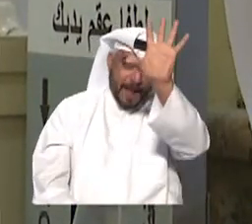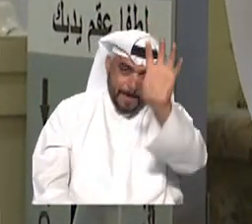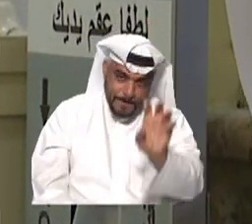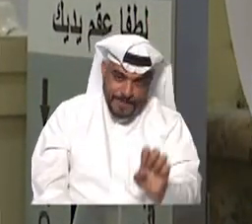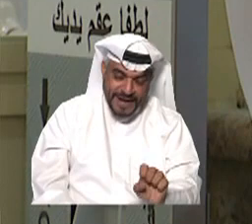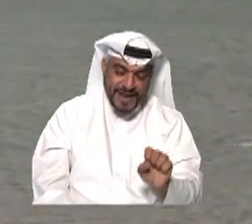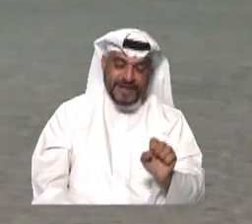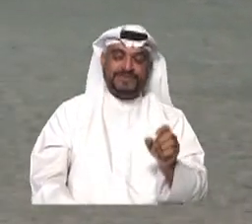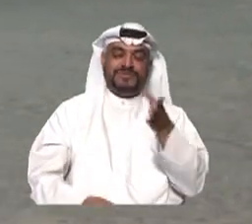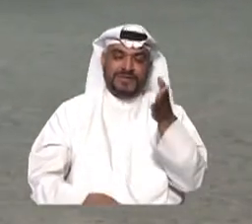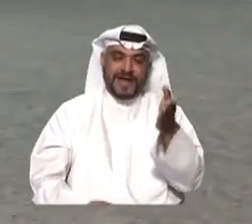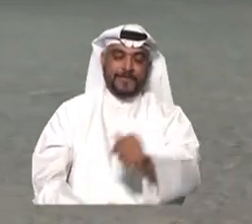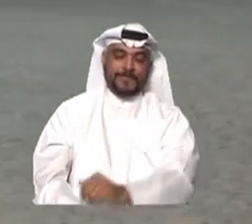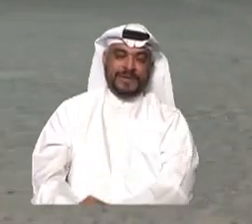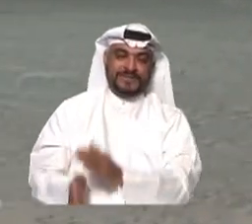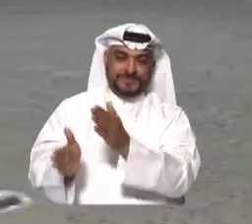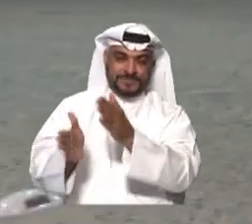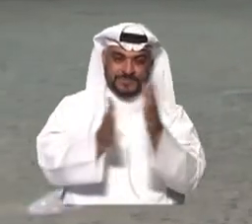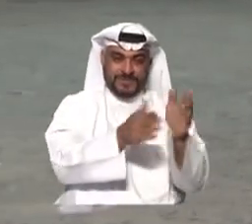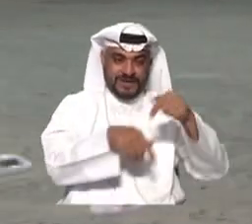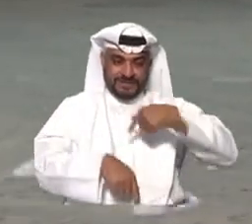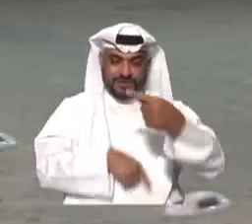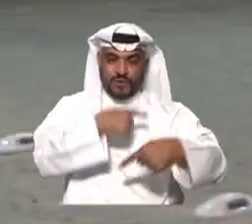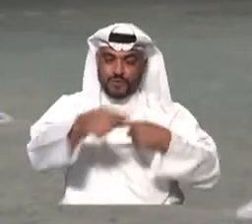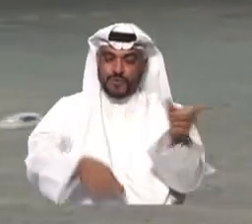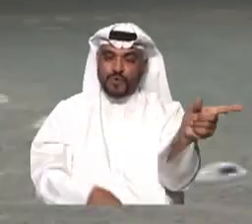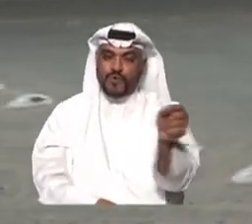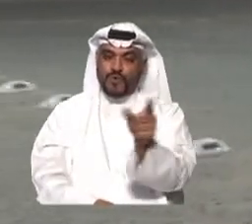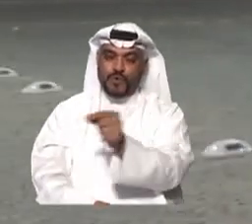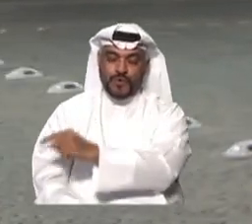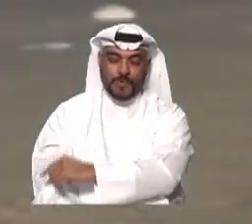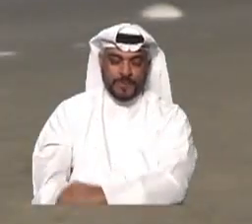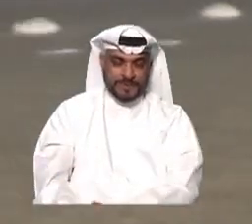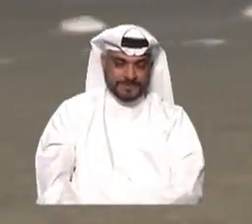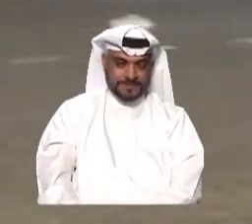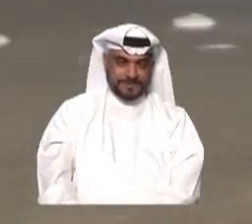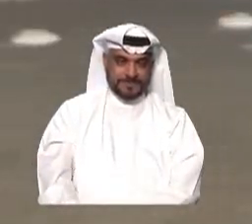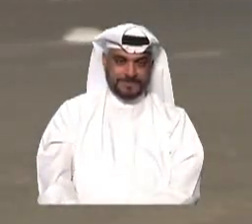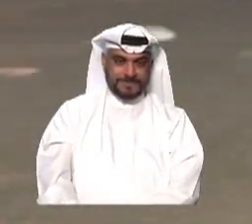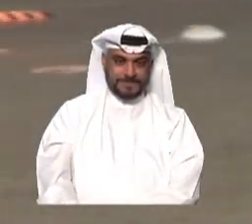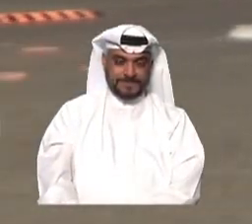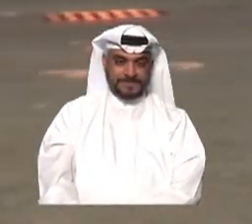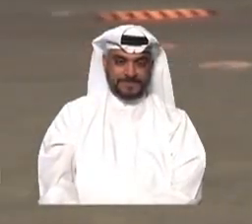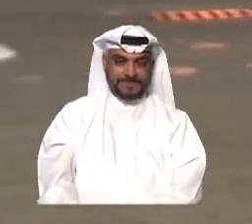12 من منتصف الليل من كل يوم.